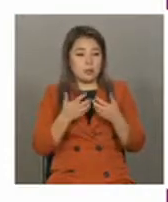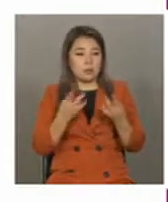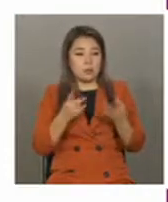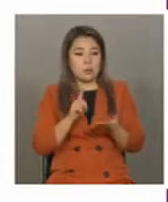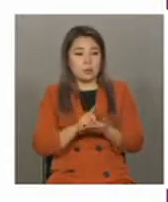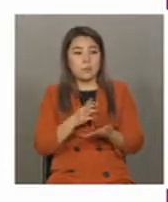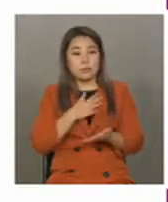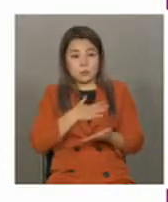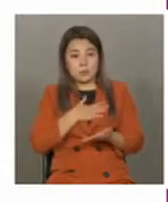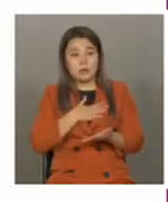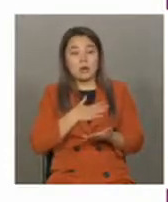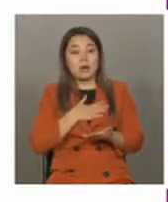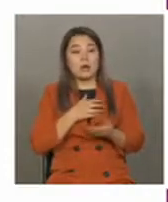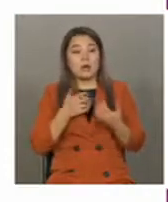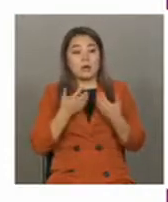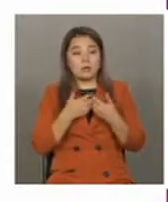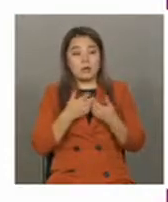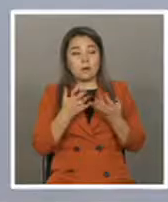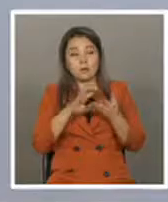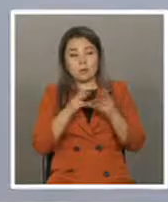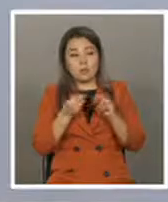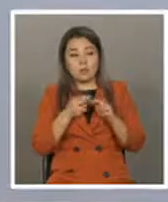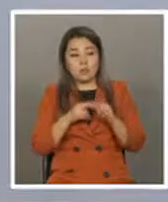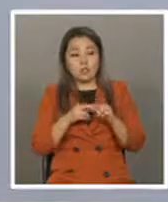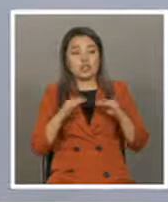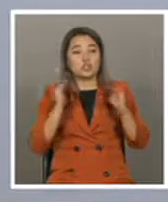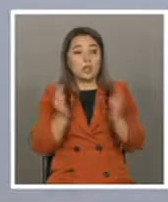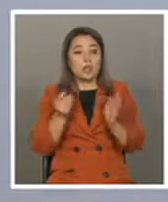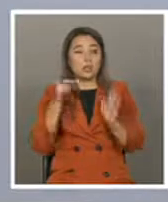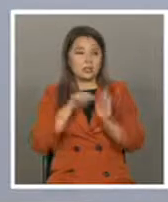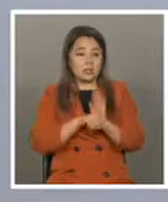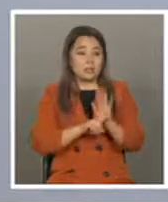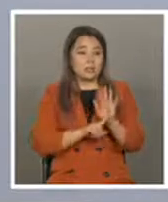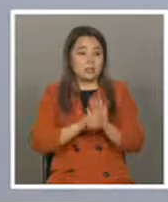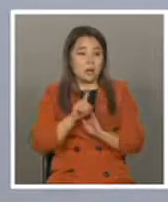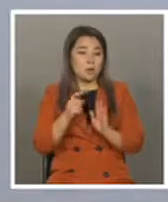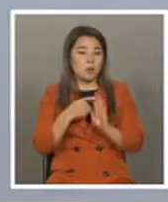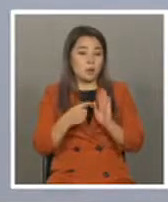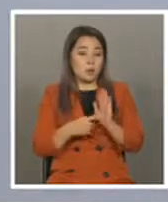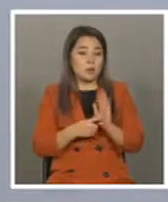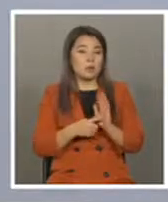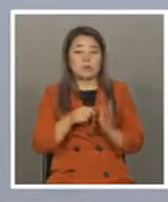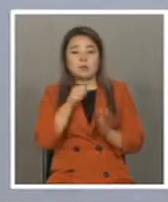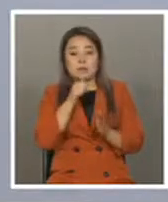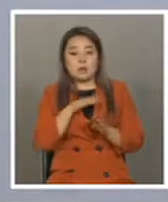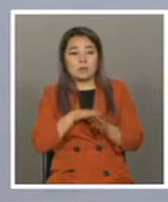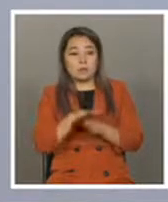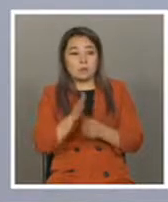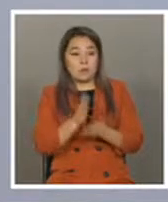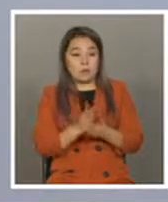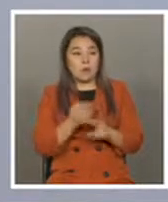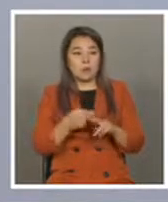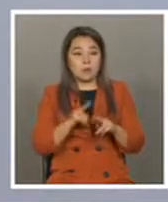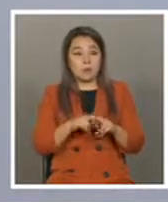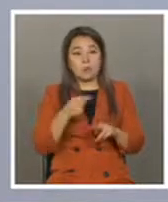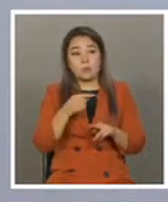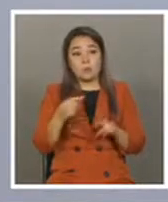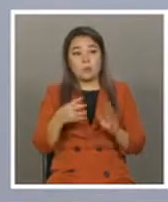бұл жерде амалдап орындайық, яғни жақшаның ішіндегі алдымен бөлі амалын орындаймыз. Сонда